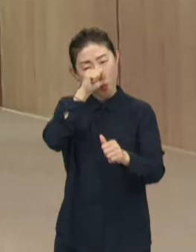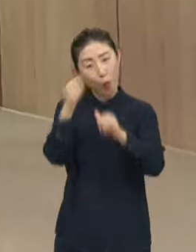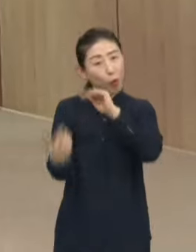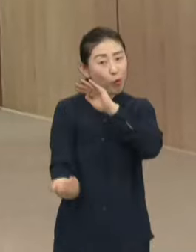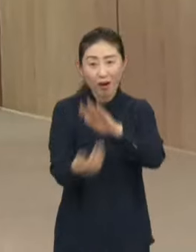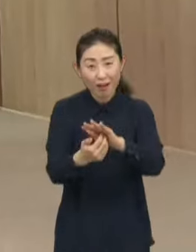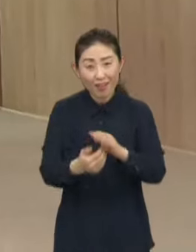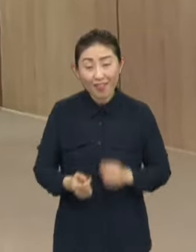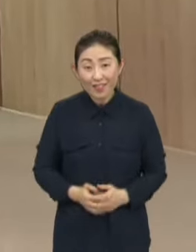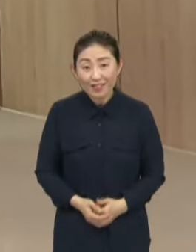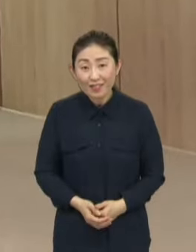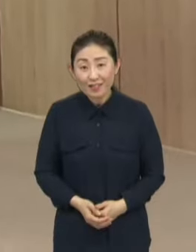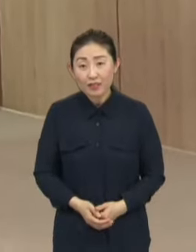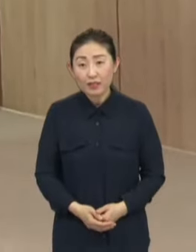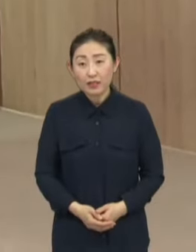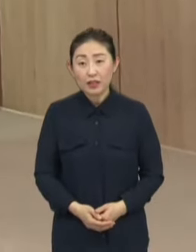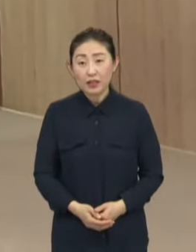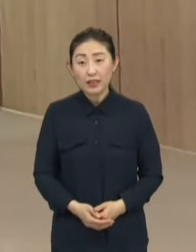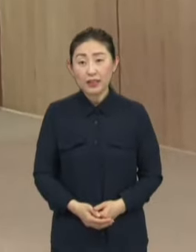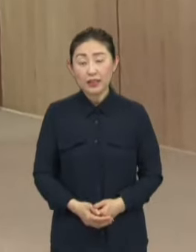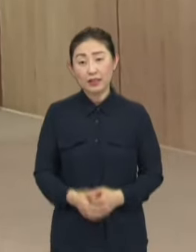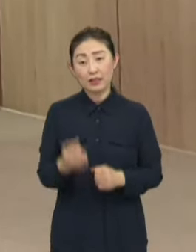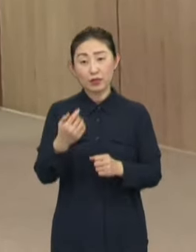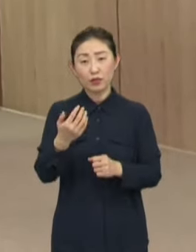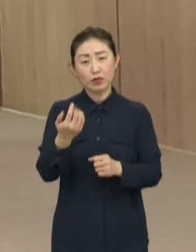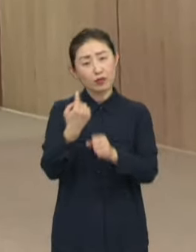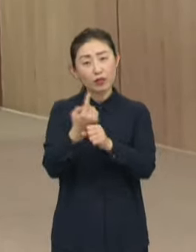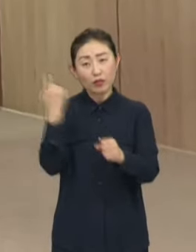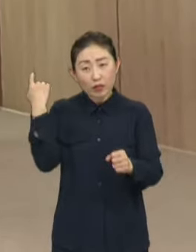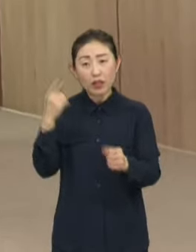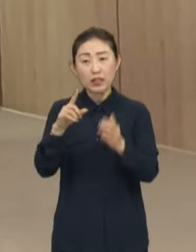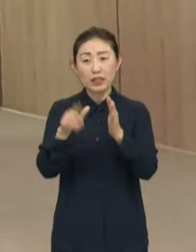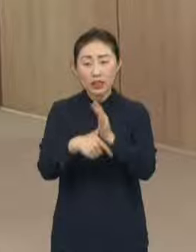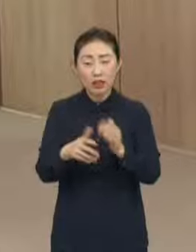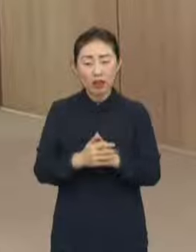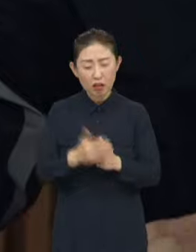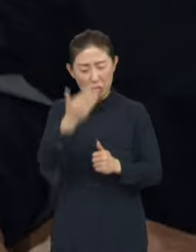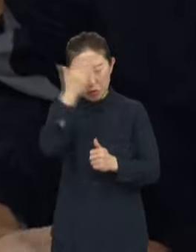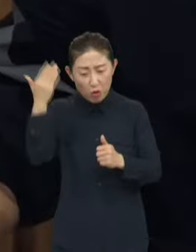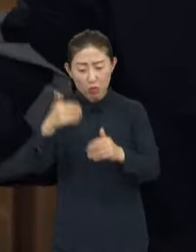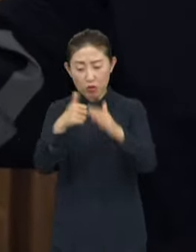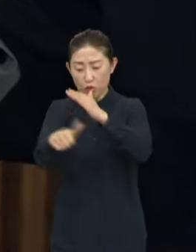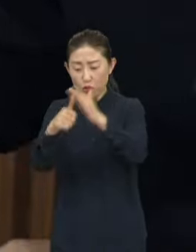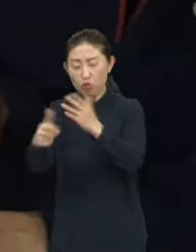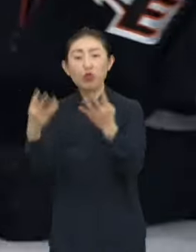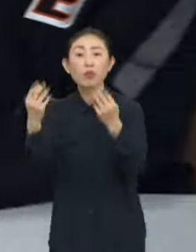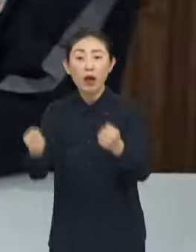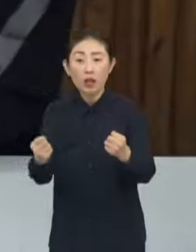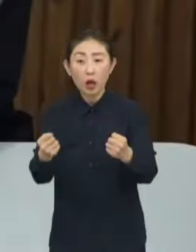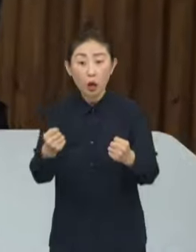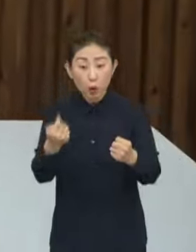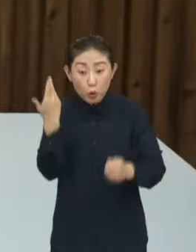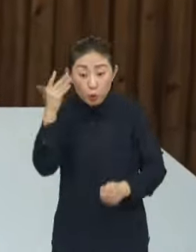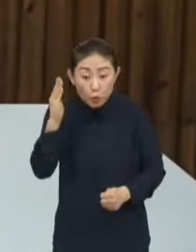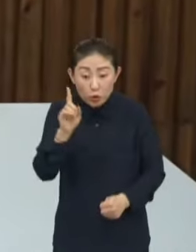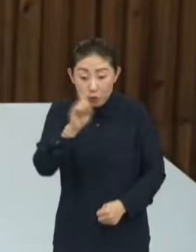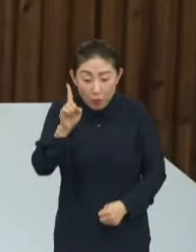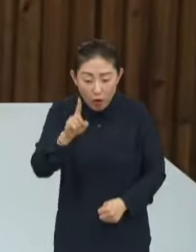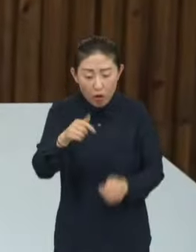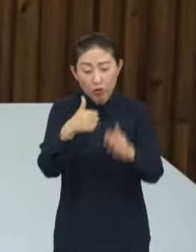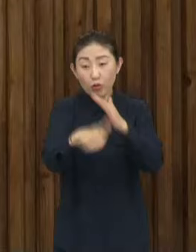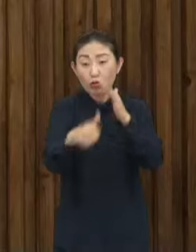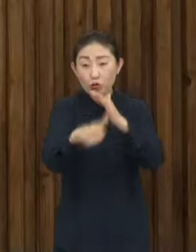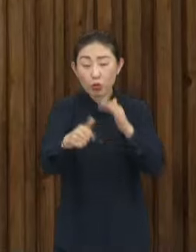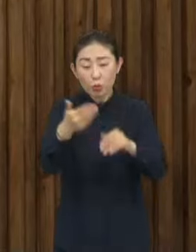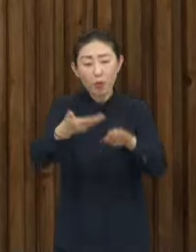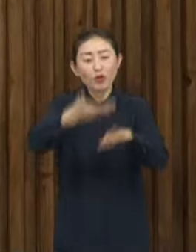않았을까요? 네. 제가 작년에 왔을 때는 좀 어린 선수들이 많았거든요. 올해 같은 경우는 좀 다른 게 이제 고참 선수들